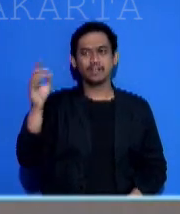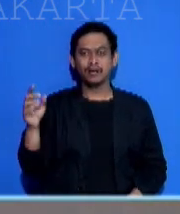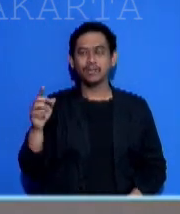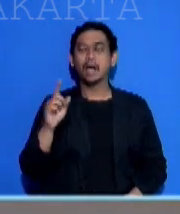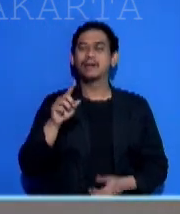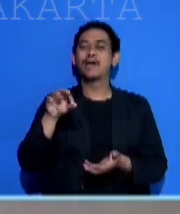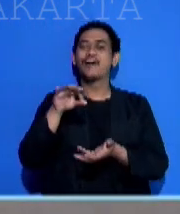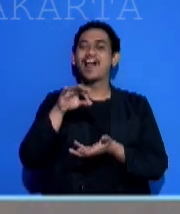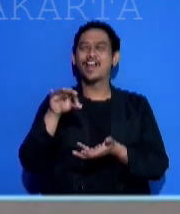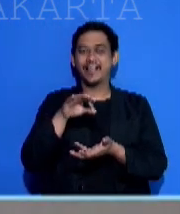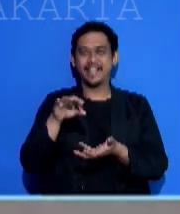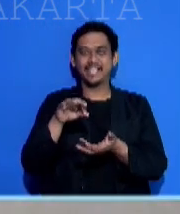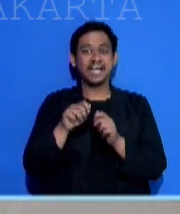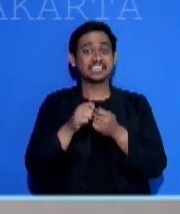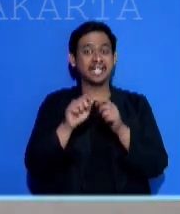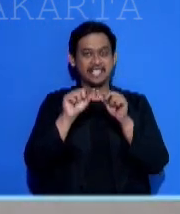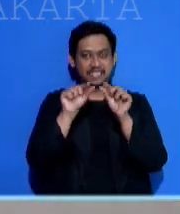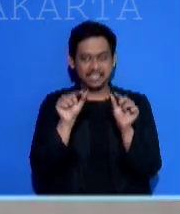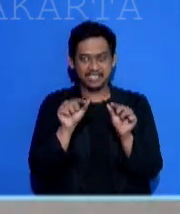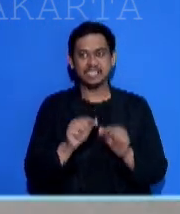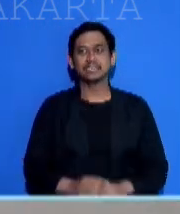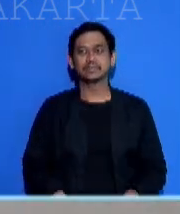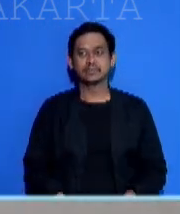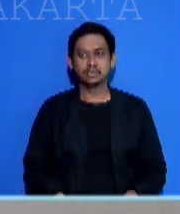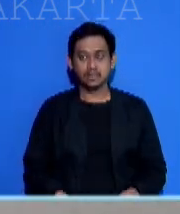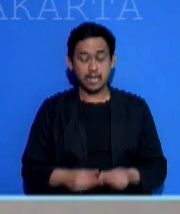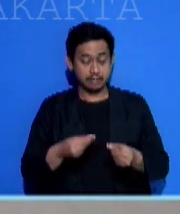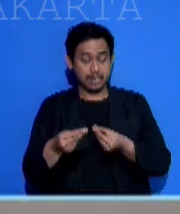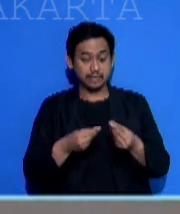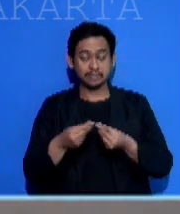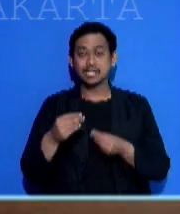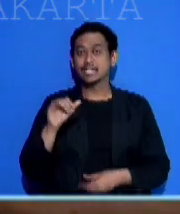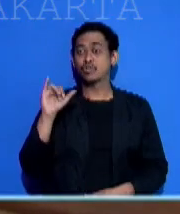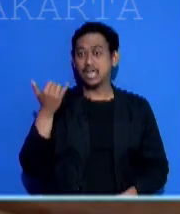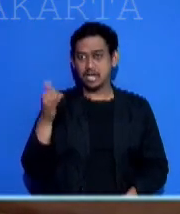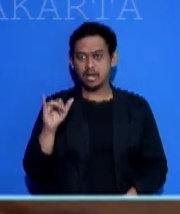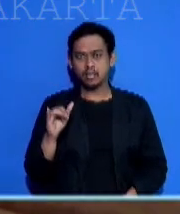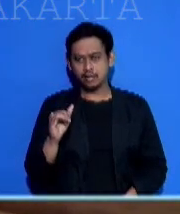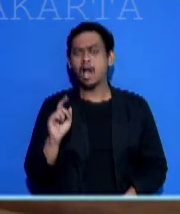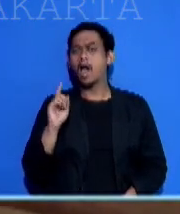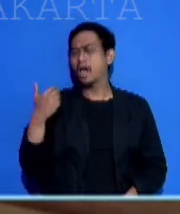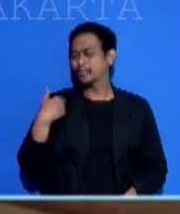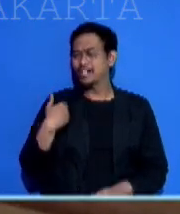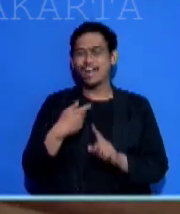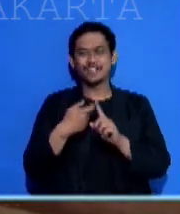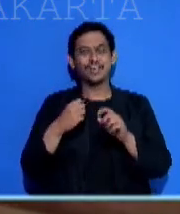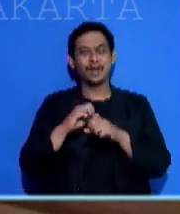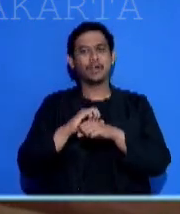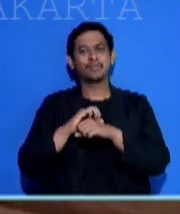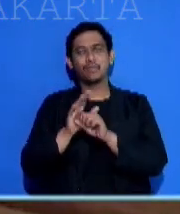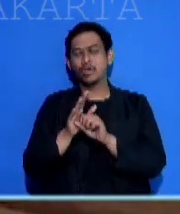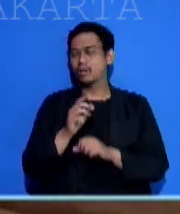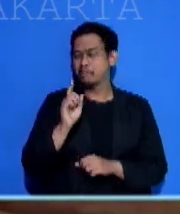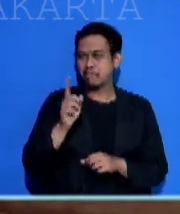oleh-oleh. Mboten namung ing pekenan lokal di IY kemawon, kacang mete saking Karangmojo Gunung Kidul menika ugi sampun sumrambah